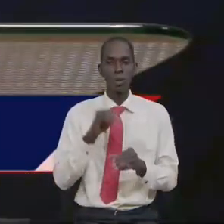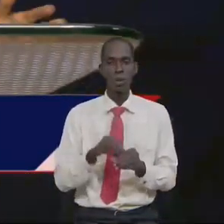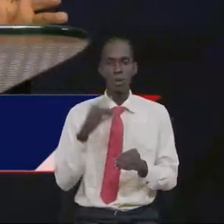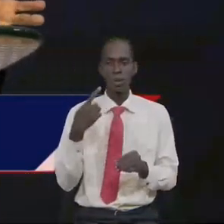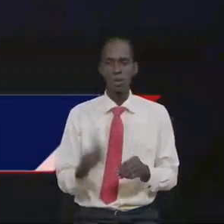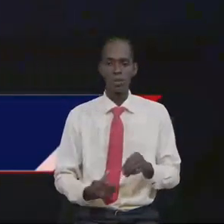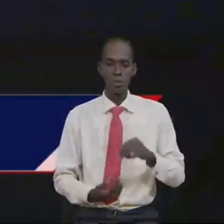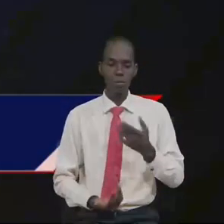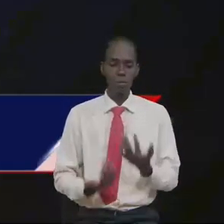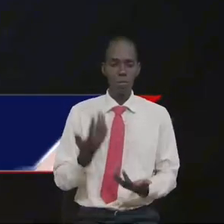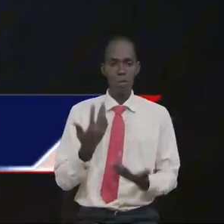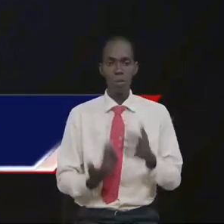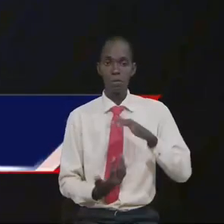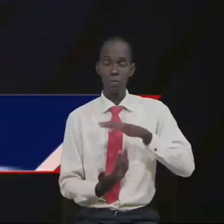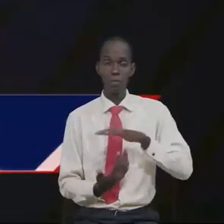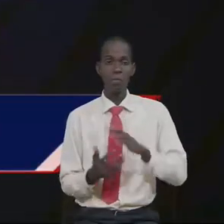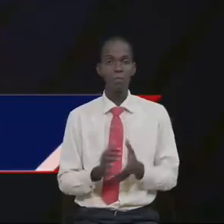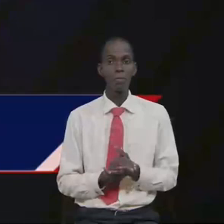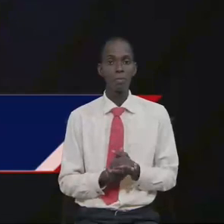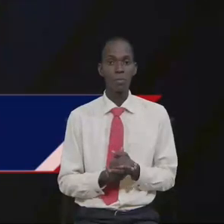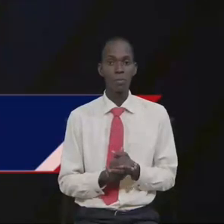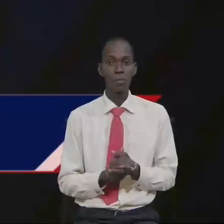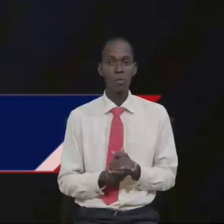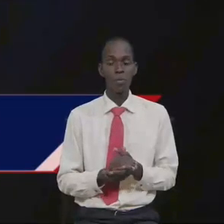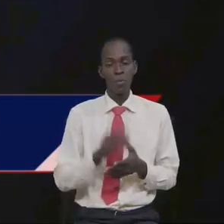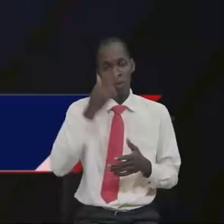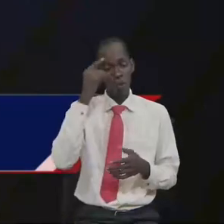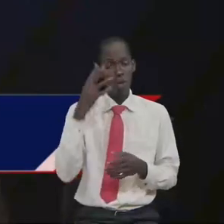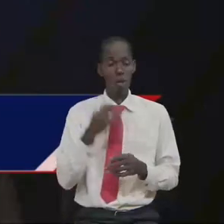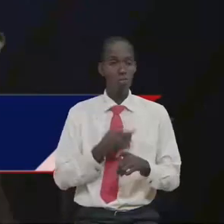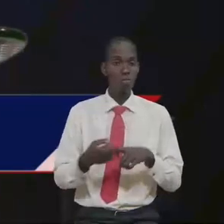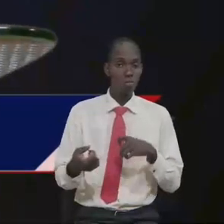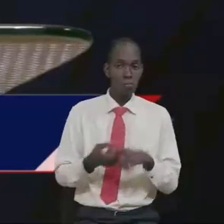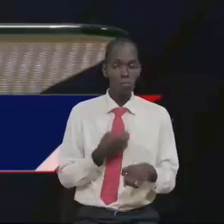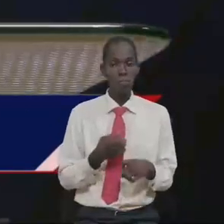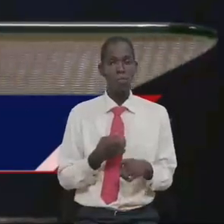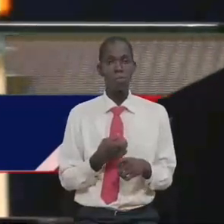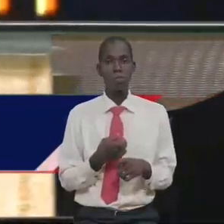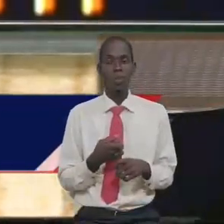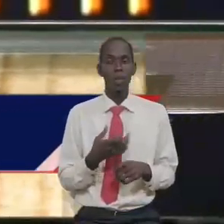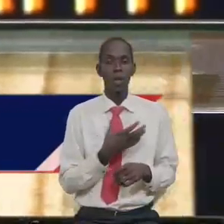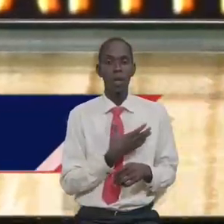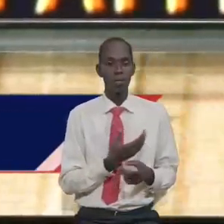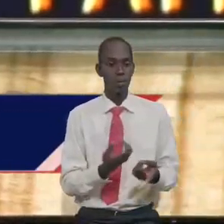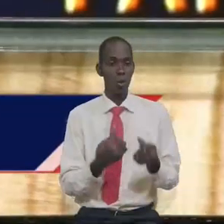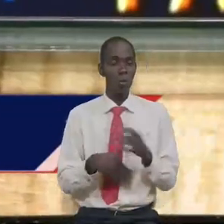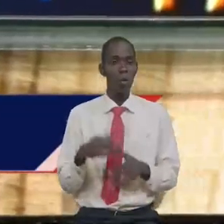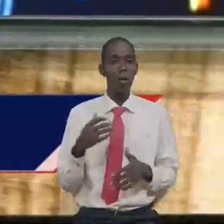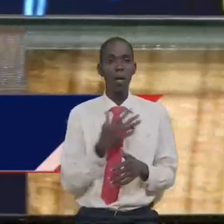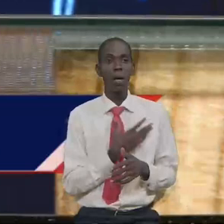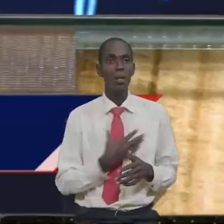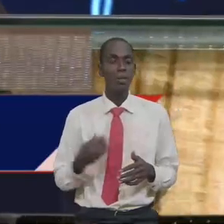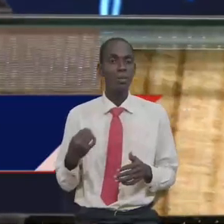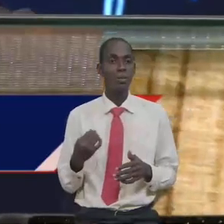fournaise ardente, la fournaise de feu à cause de la persécution et ce qui est bien